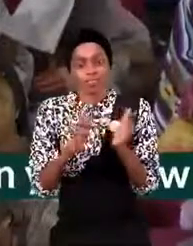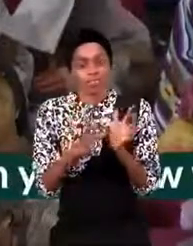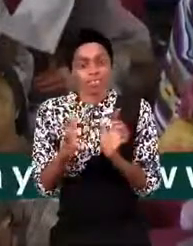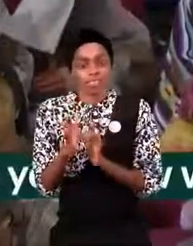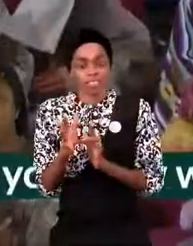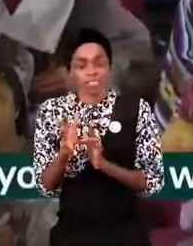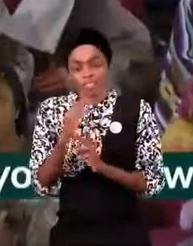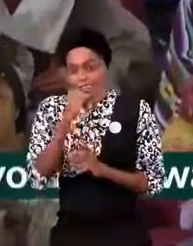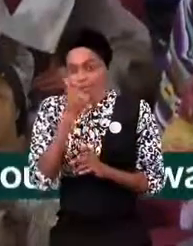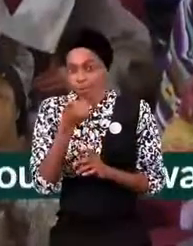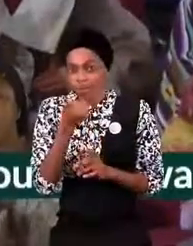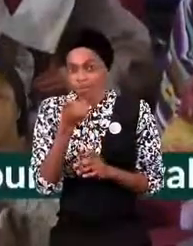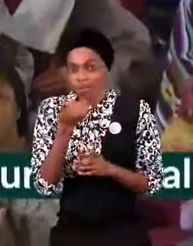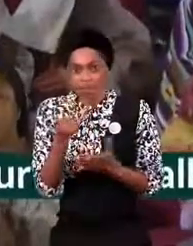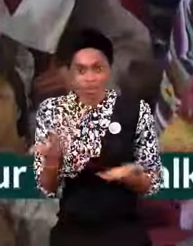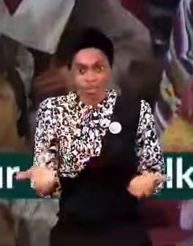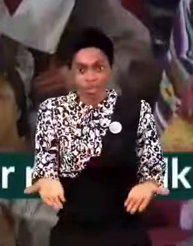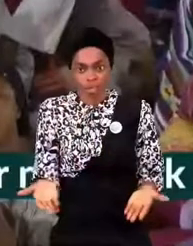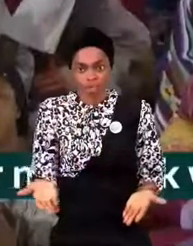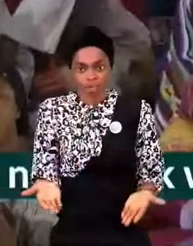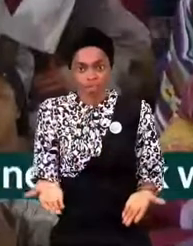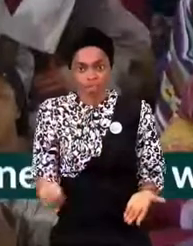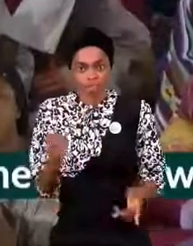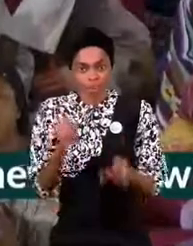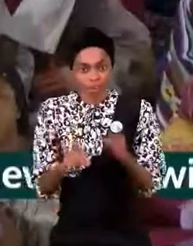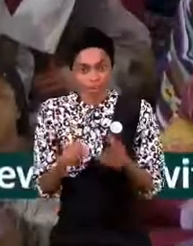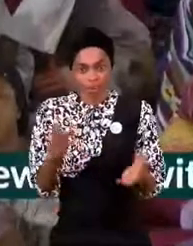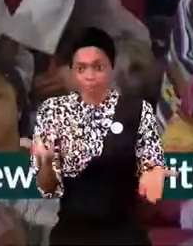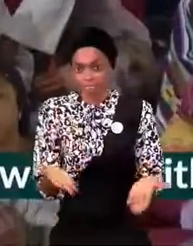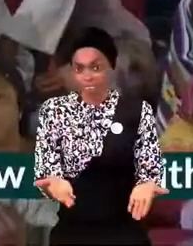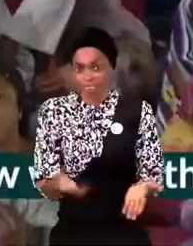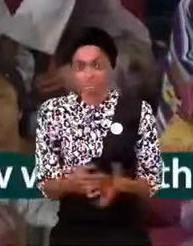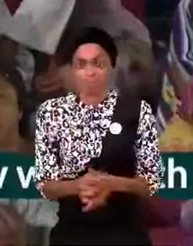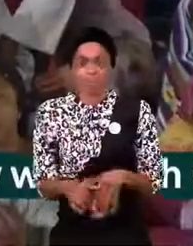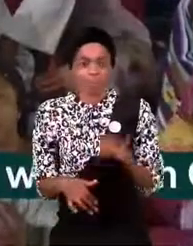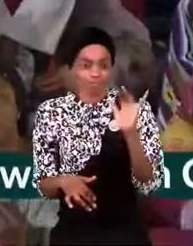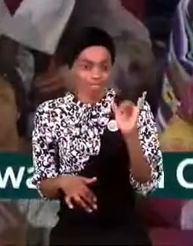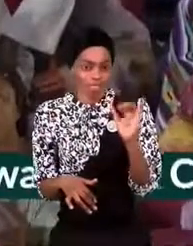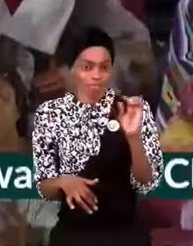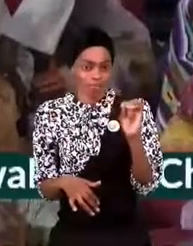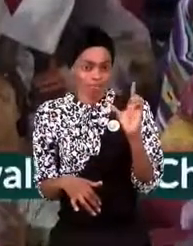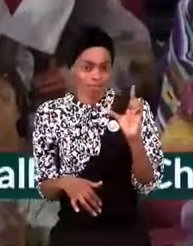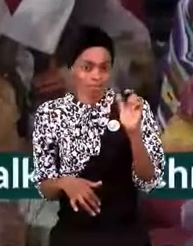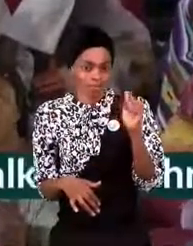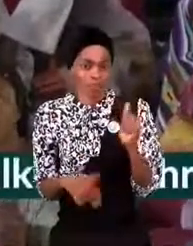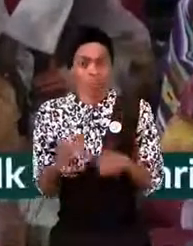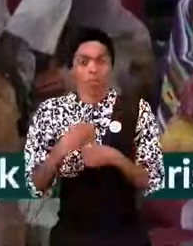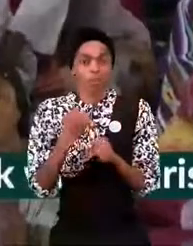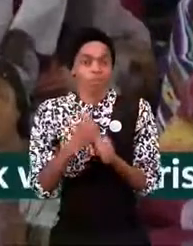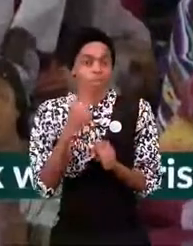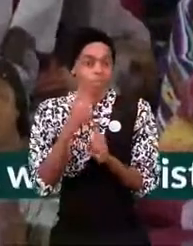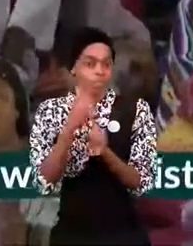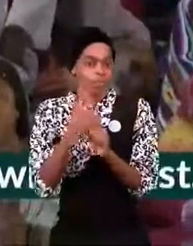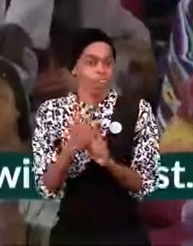différents pays, dans vos régions, dans vos communes, là où vous avez justement donné votre vie au